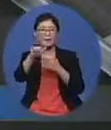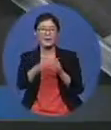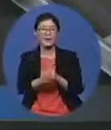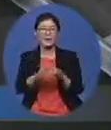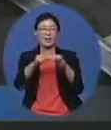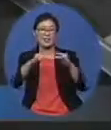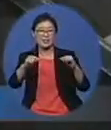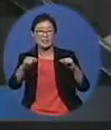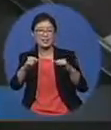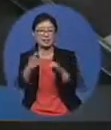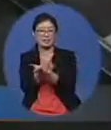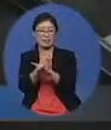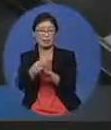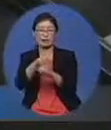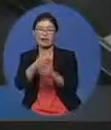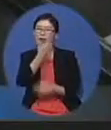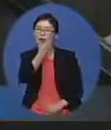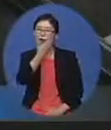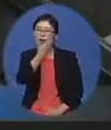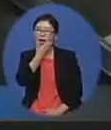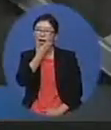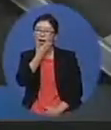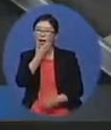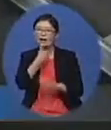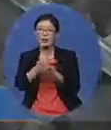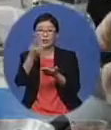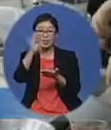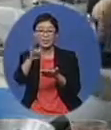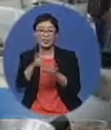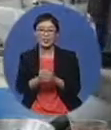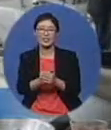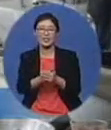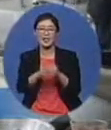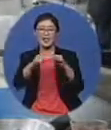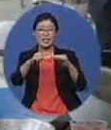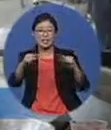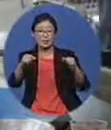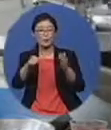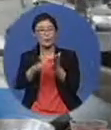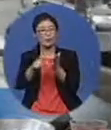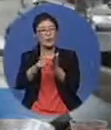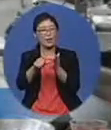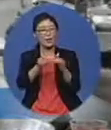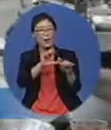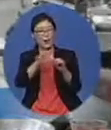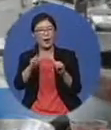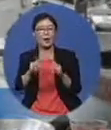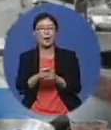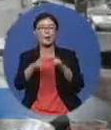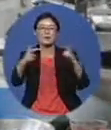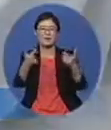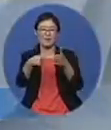자원으로 영양학적으로 가치가 높은 식품 원료로서 이용을 활성화하기 위해 마련됐습니다.